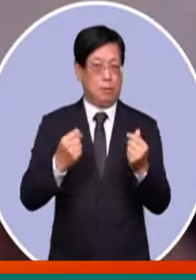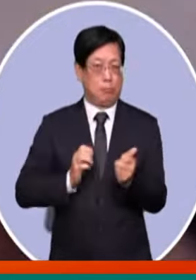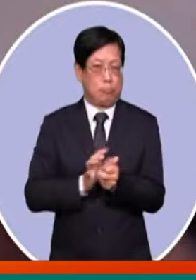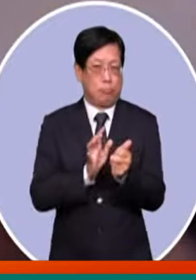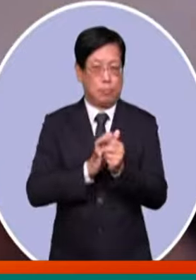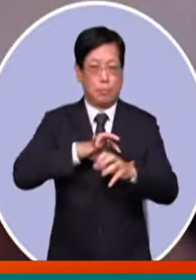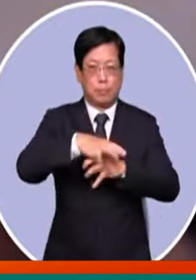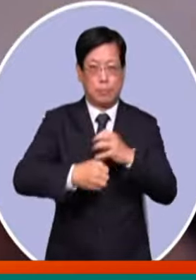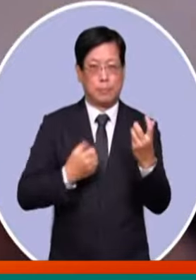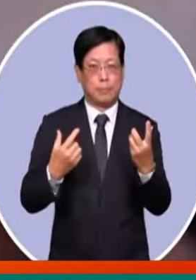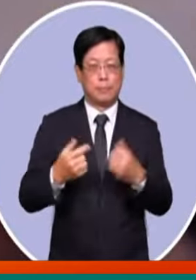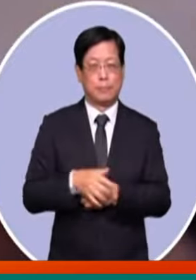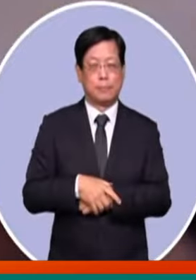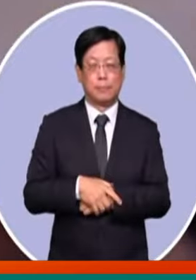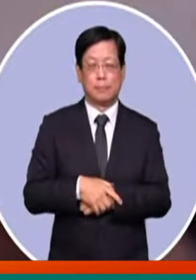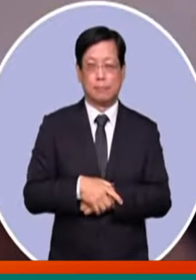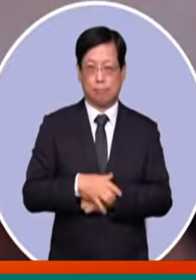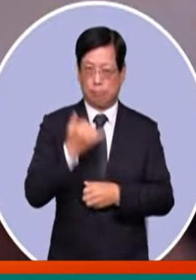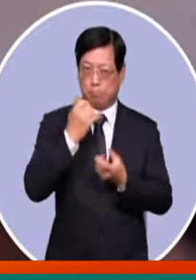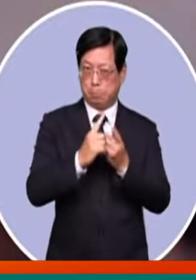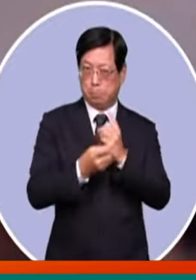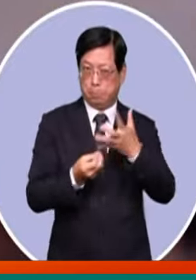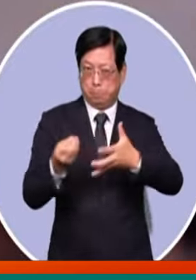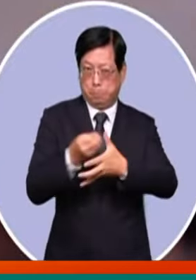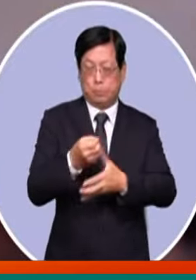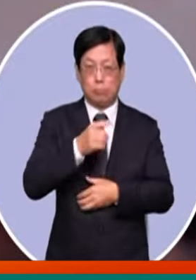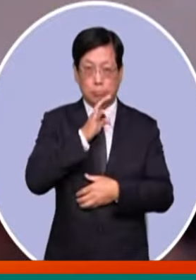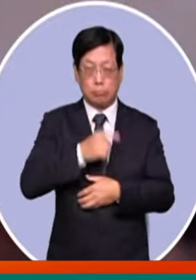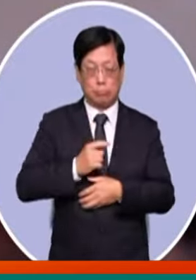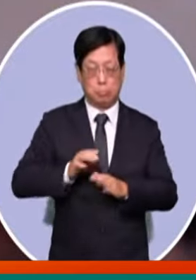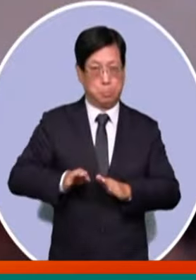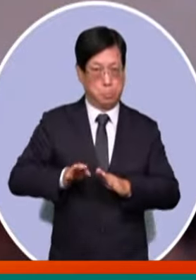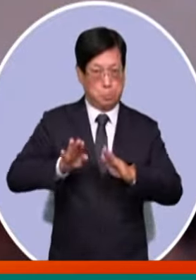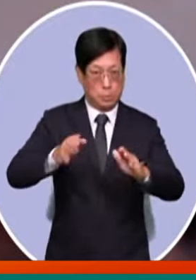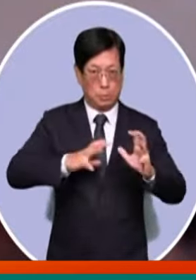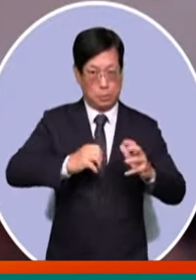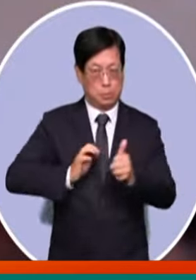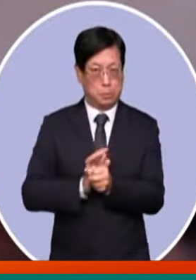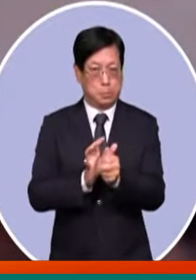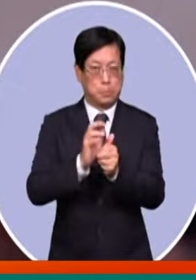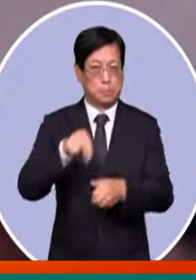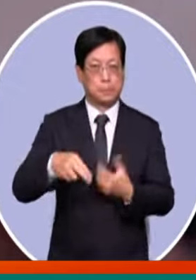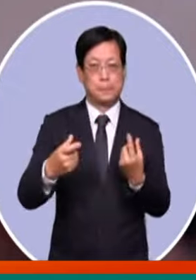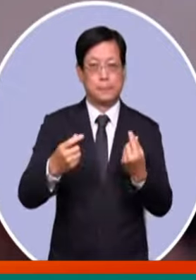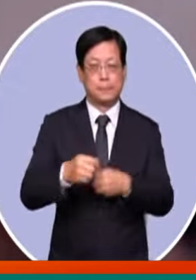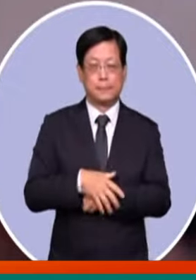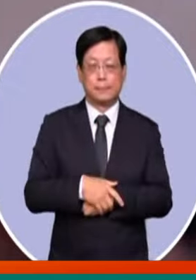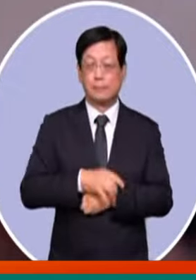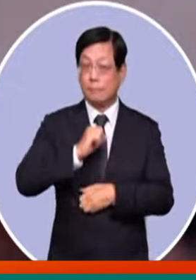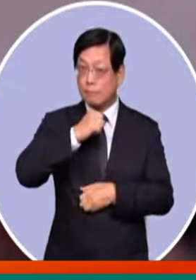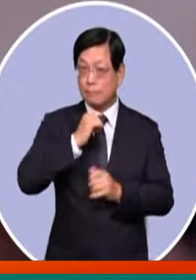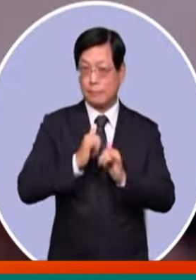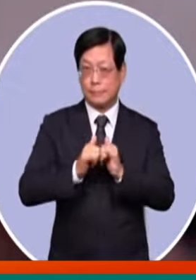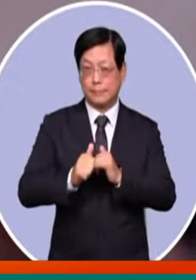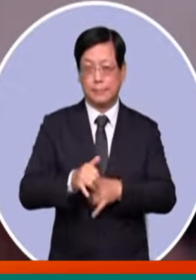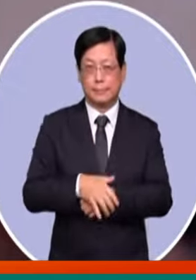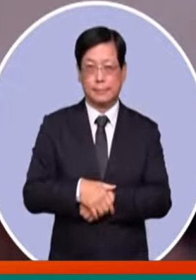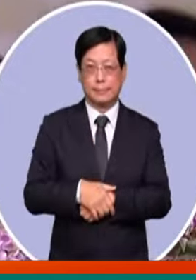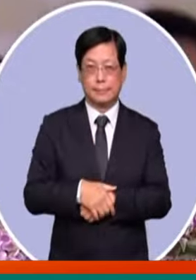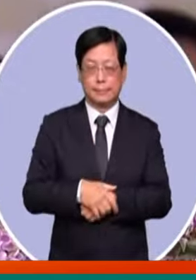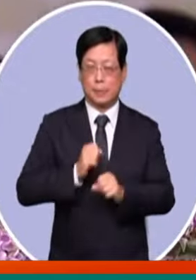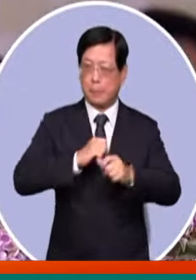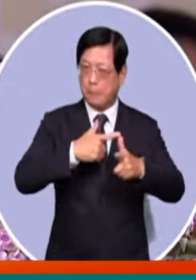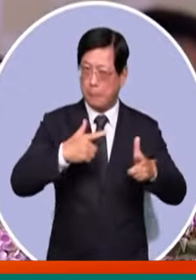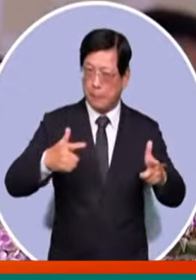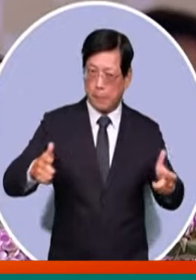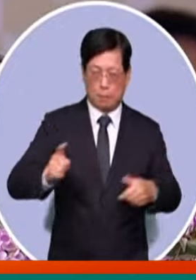全世界，成为繁荣发展的世界动力。台湾人民多元